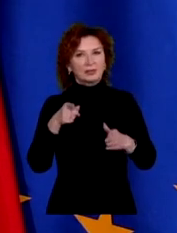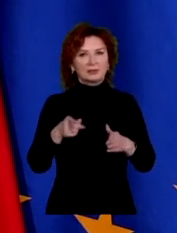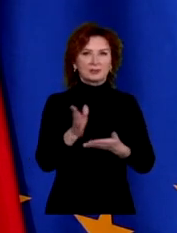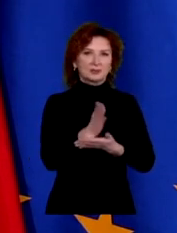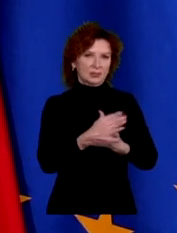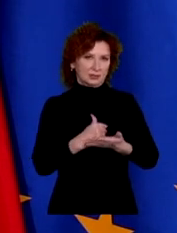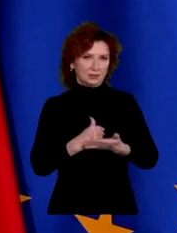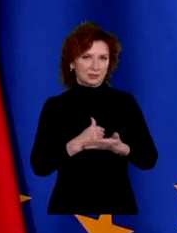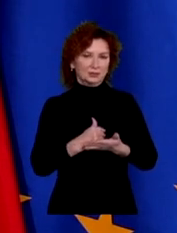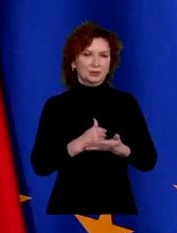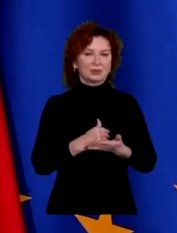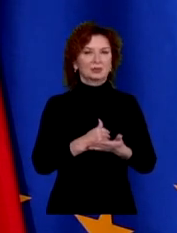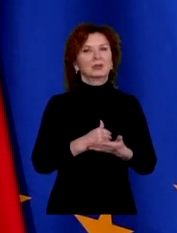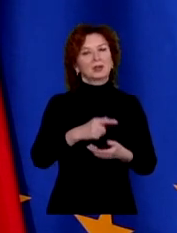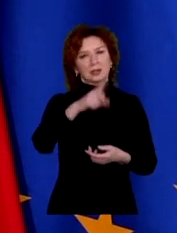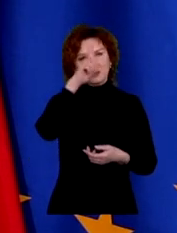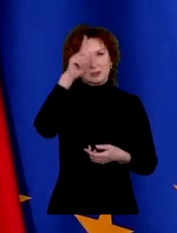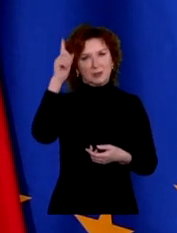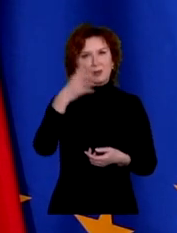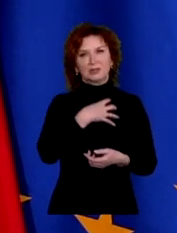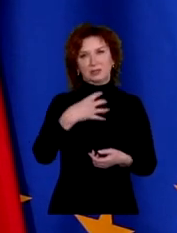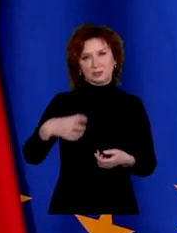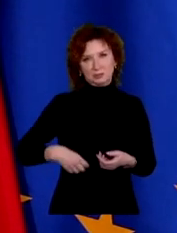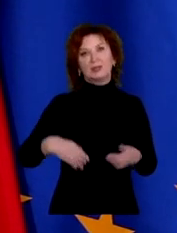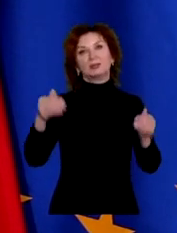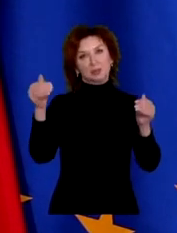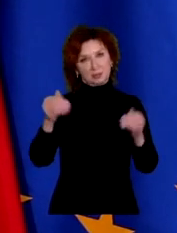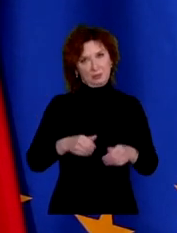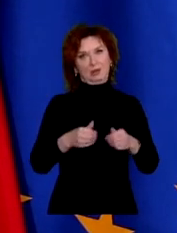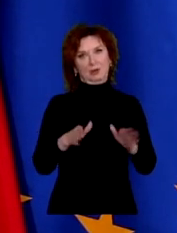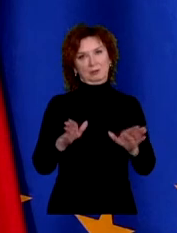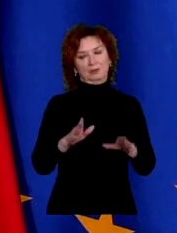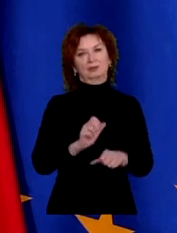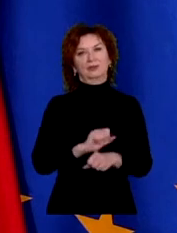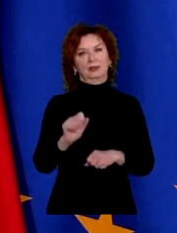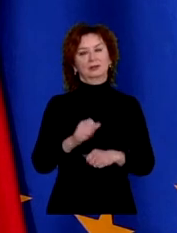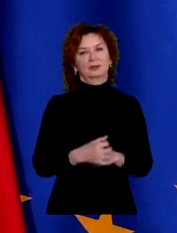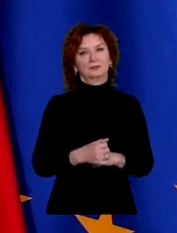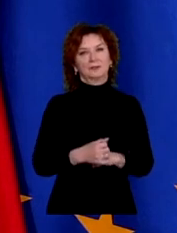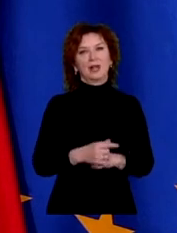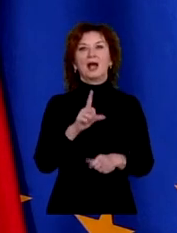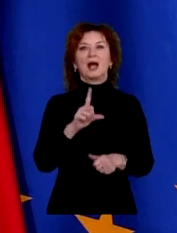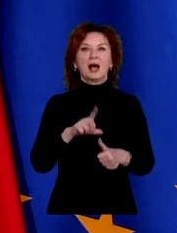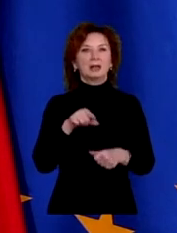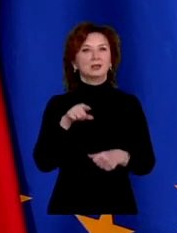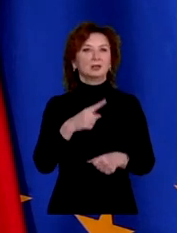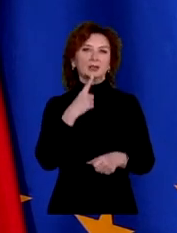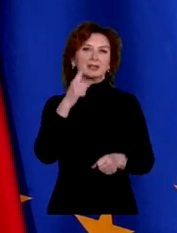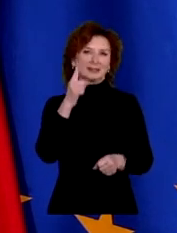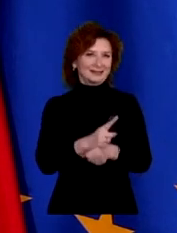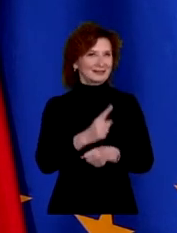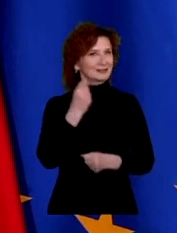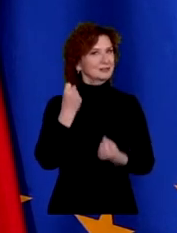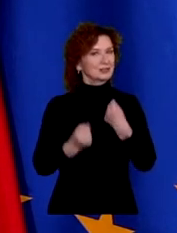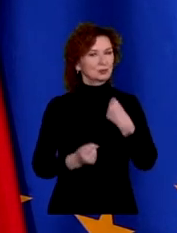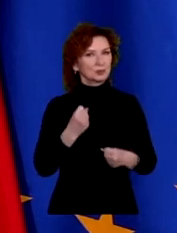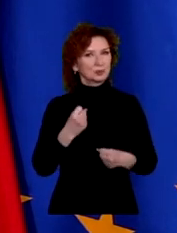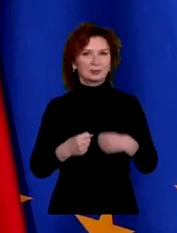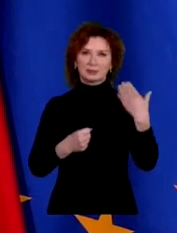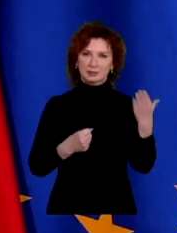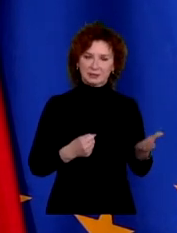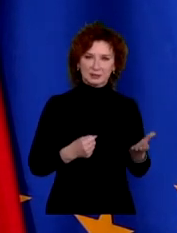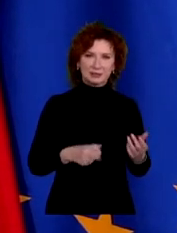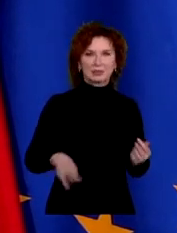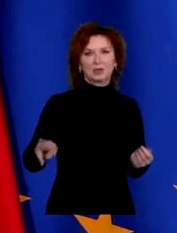życia społeczno-gospodarczego, które mogą być otwarte. Natomiast oczywiście jest to decyzja trudna, bo z jednej strony Rada